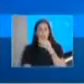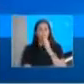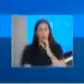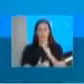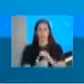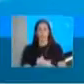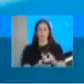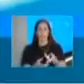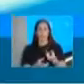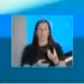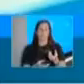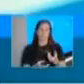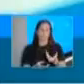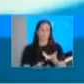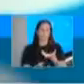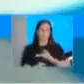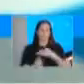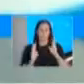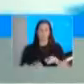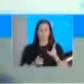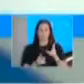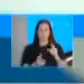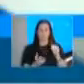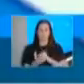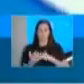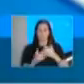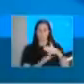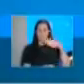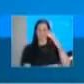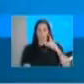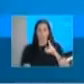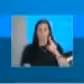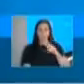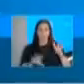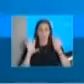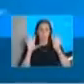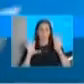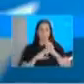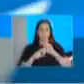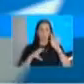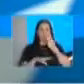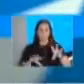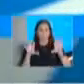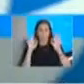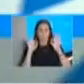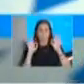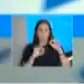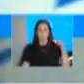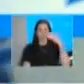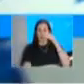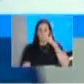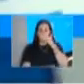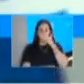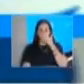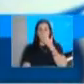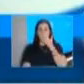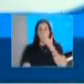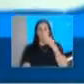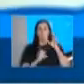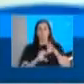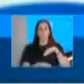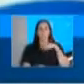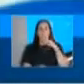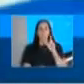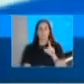נוער ומימוש הפוטנציאל שלהם. עוד נקבע בדוח מבקר המדינה ב-2009 שפורסם ב-2010 שהמדינה לא משקיעה